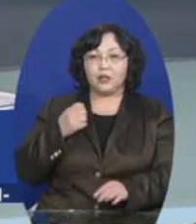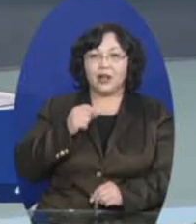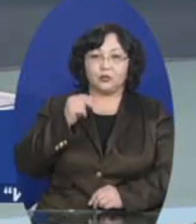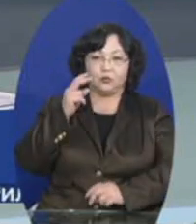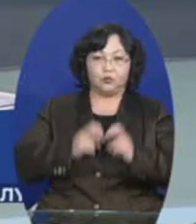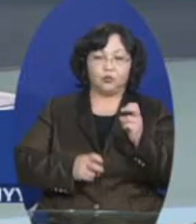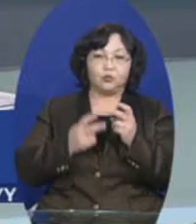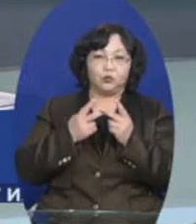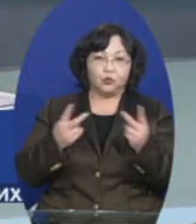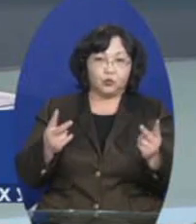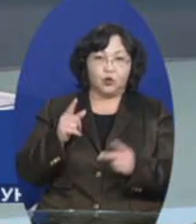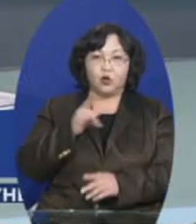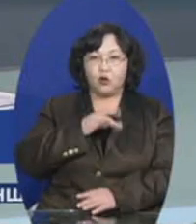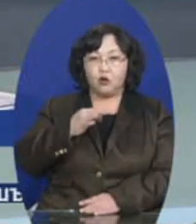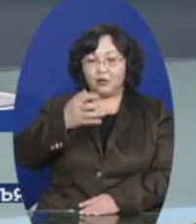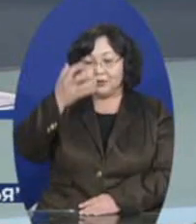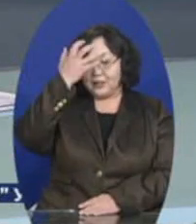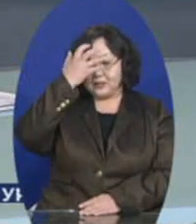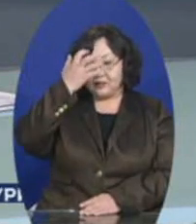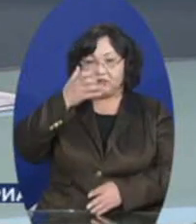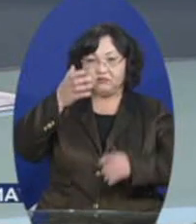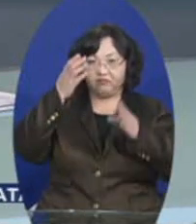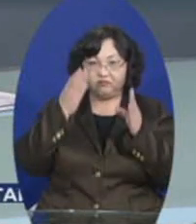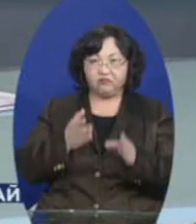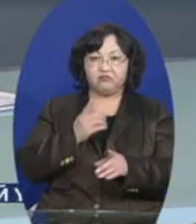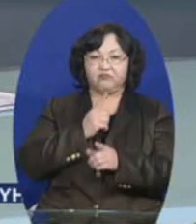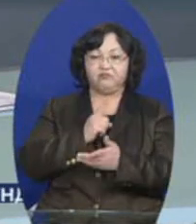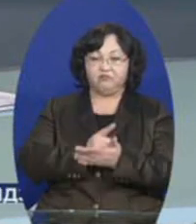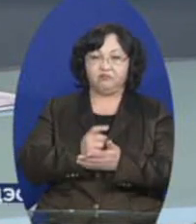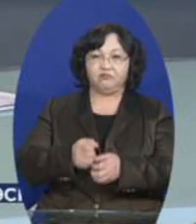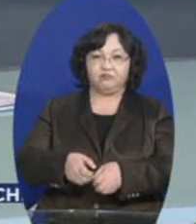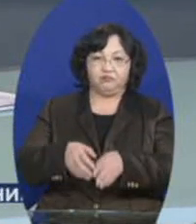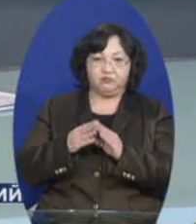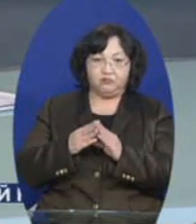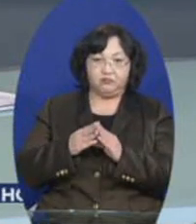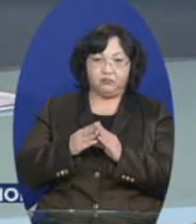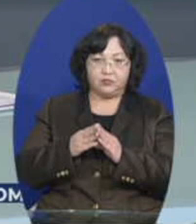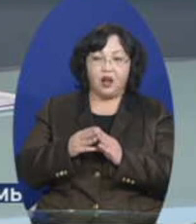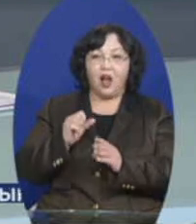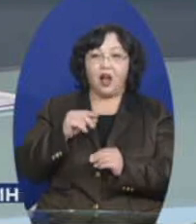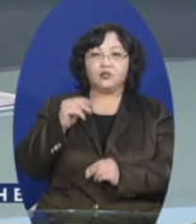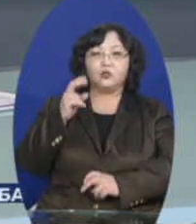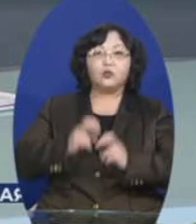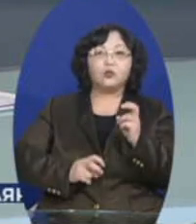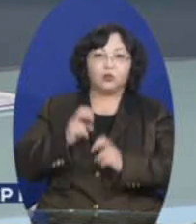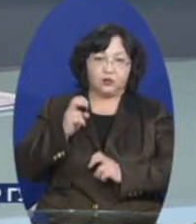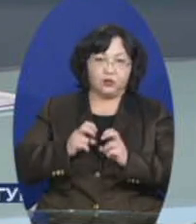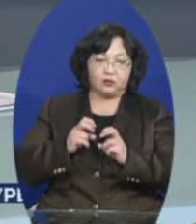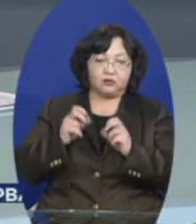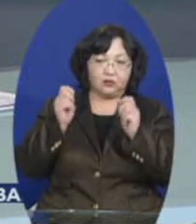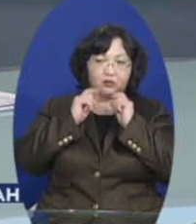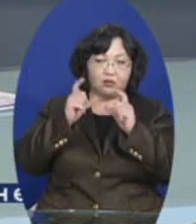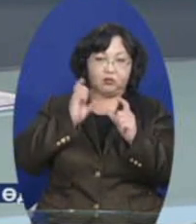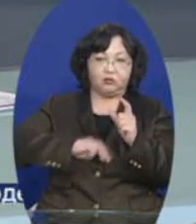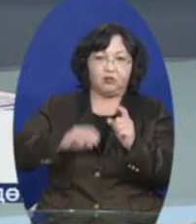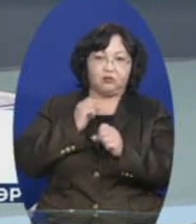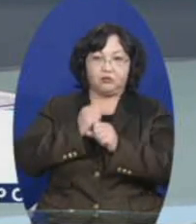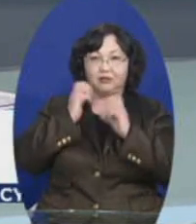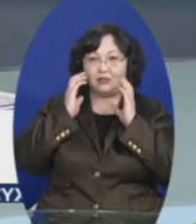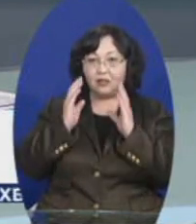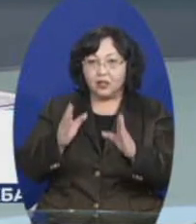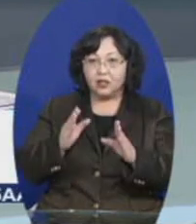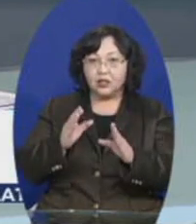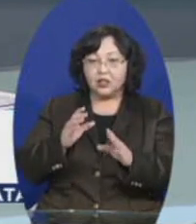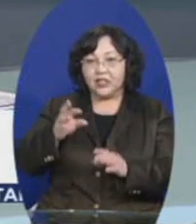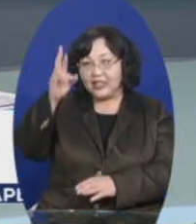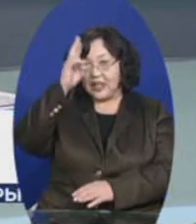Жилтийн үндэсний хороо засгийн газрын тогтоолоор байгуулагдсан. Шинэсэргэлтийн бодлогын ажил дүржилтийн сэргэлтийг эрчимжүүлэхэд энэ хороо ажиллана. За тэд салбарын төлөөллөлүүдийг